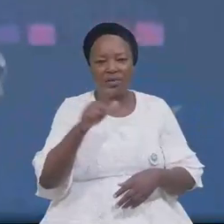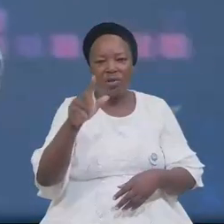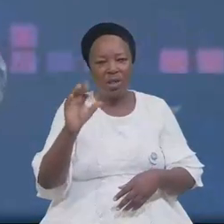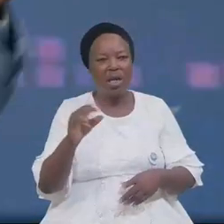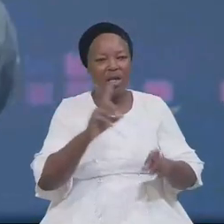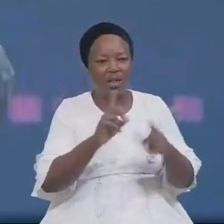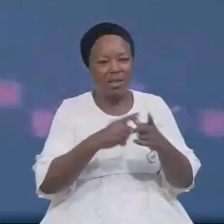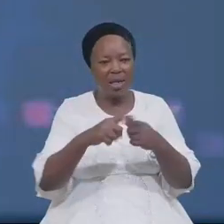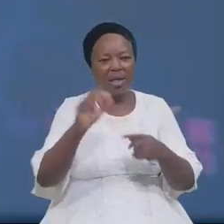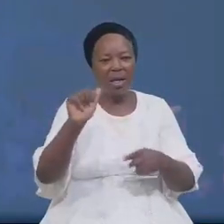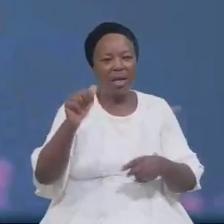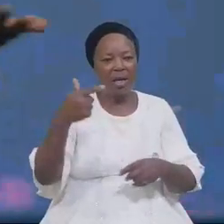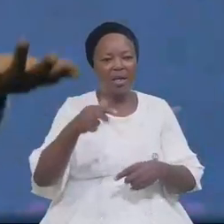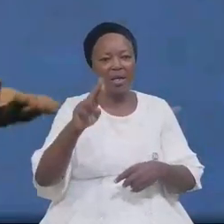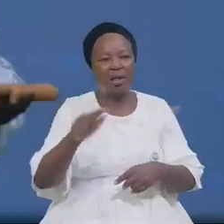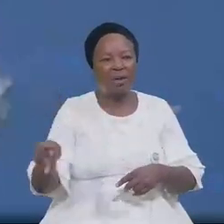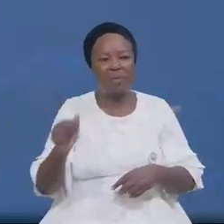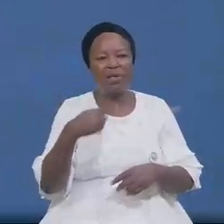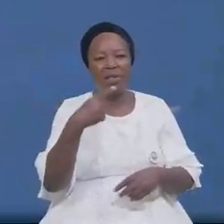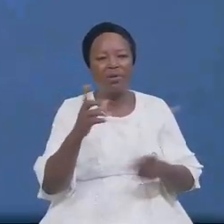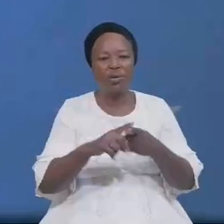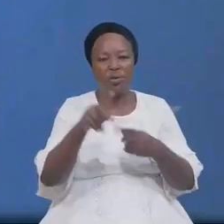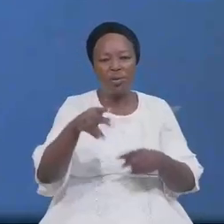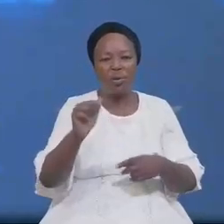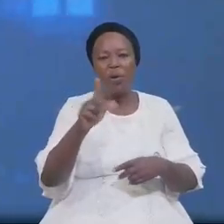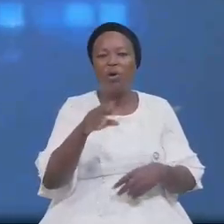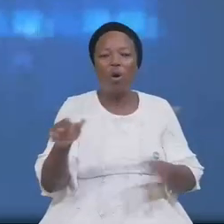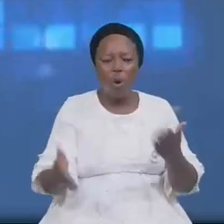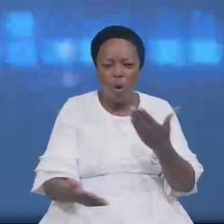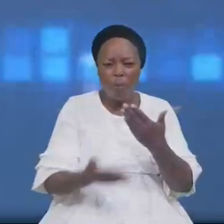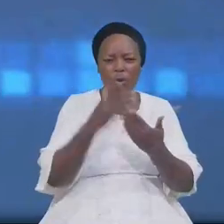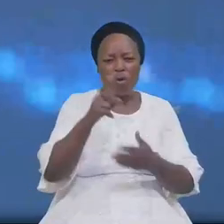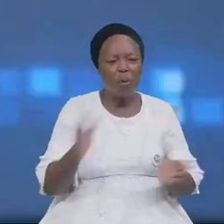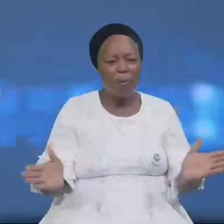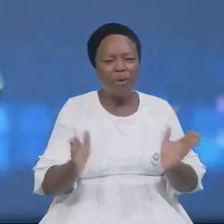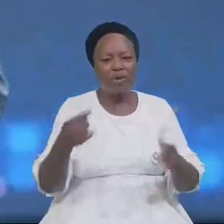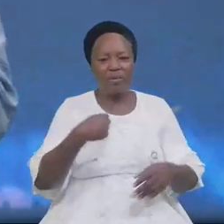Paul, tu vas bientôt me persuader de devenir chrétien.